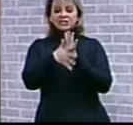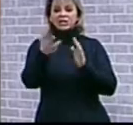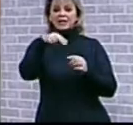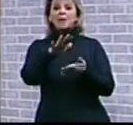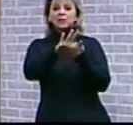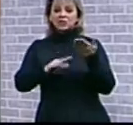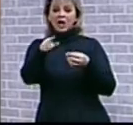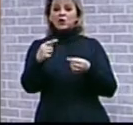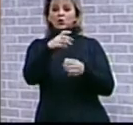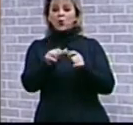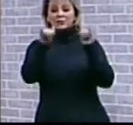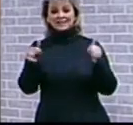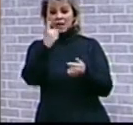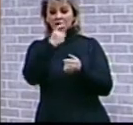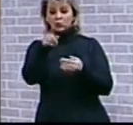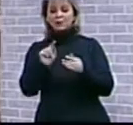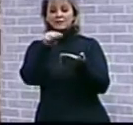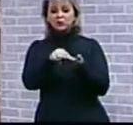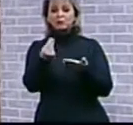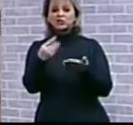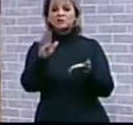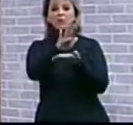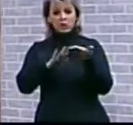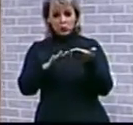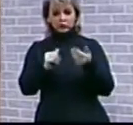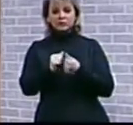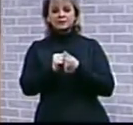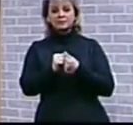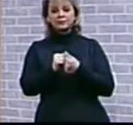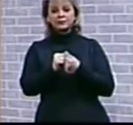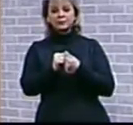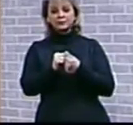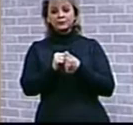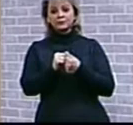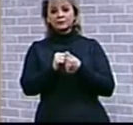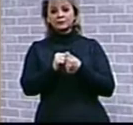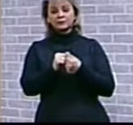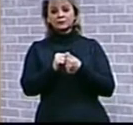значит, рост алкогольных поступлений в бюджет продолжится.